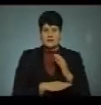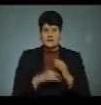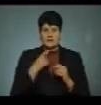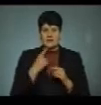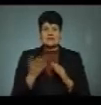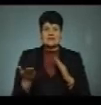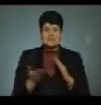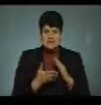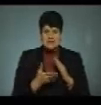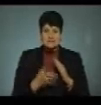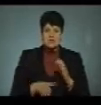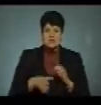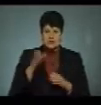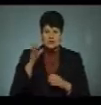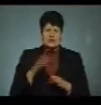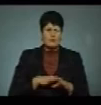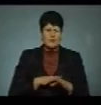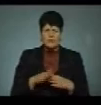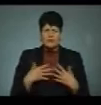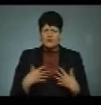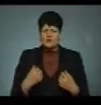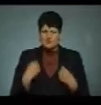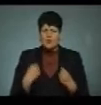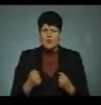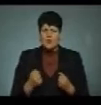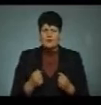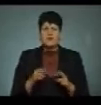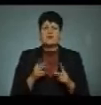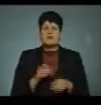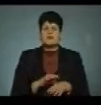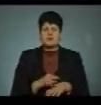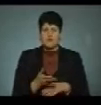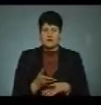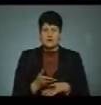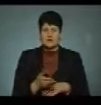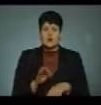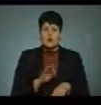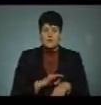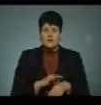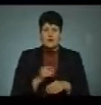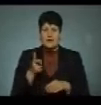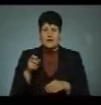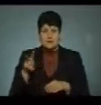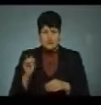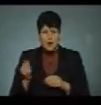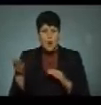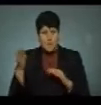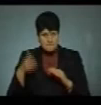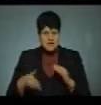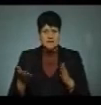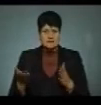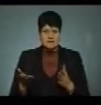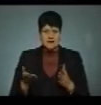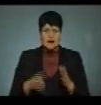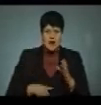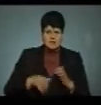Зріз стовбура, він же цілком здоровий. Який же ж він хворий? Ну, хвора гілка, обрізати її. Але ж